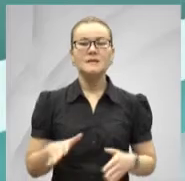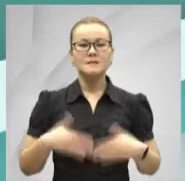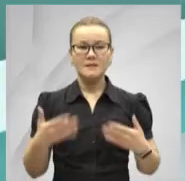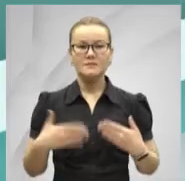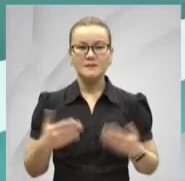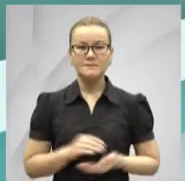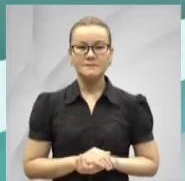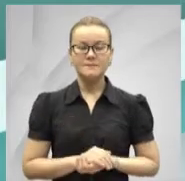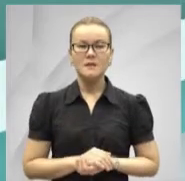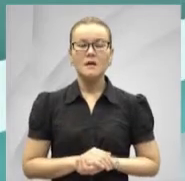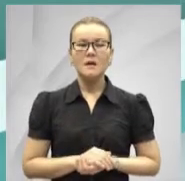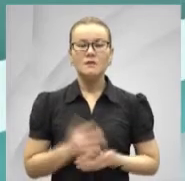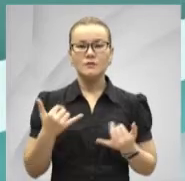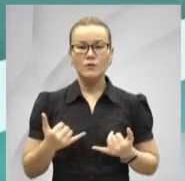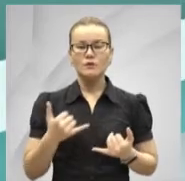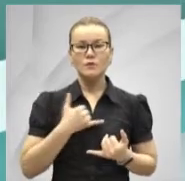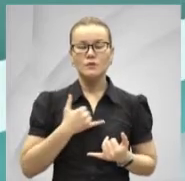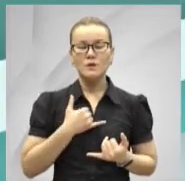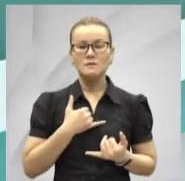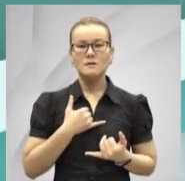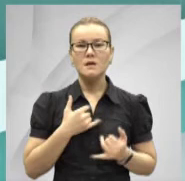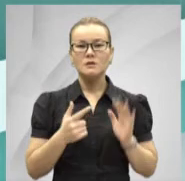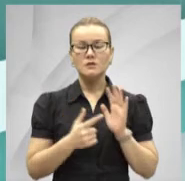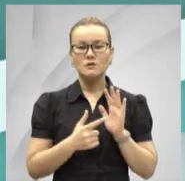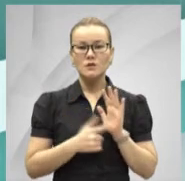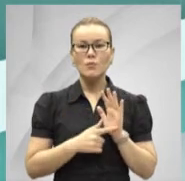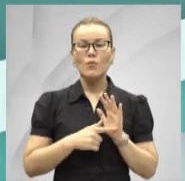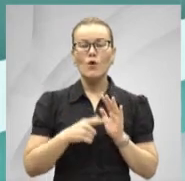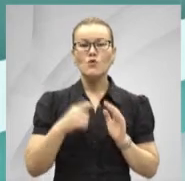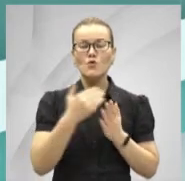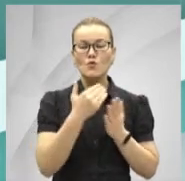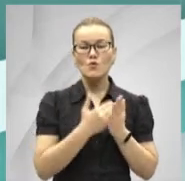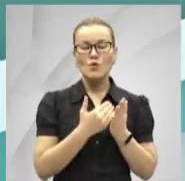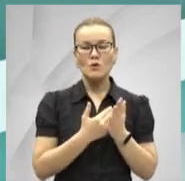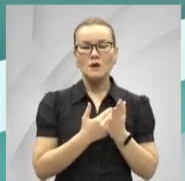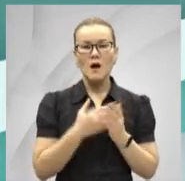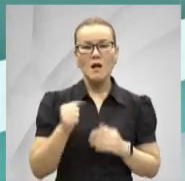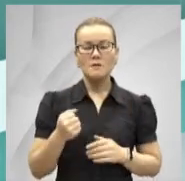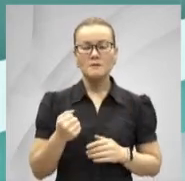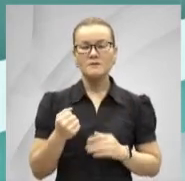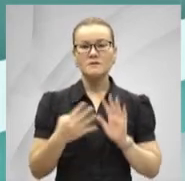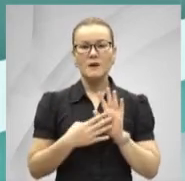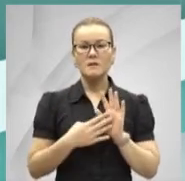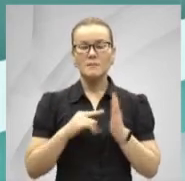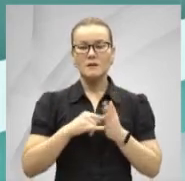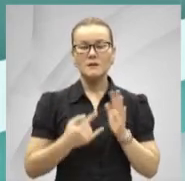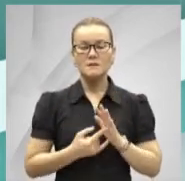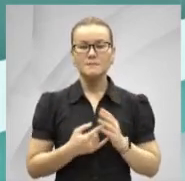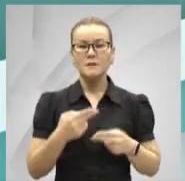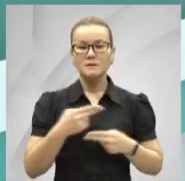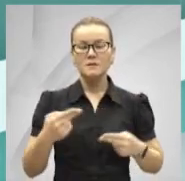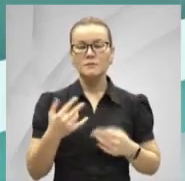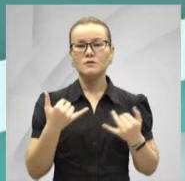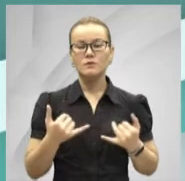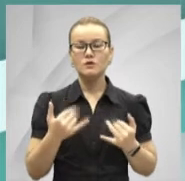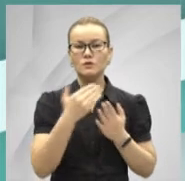Здравствуйте! Сегодня у нас 7-й урок алгебры в 9-м классе. Тема нашего сегодняшнего урока